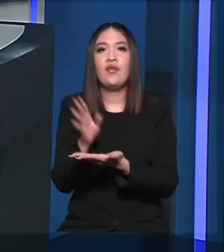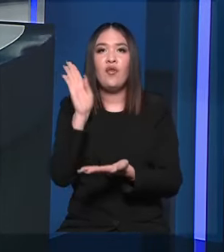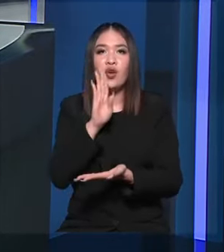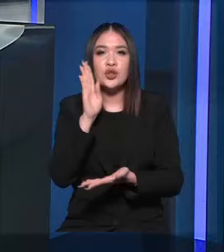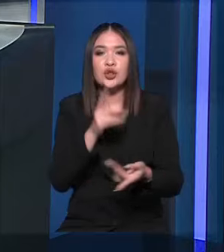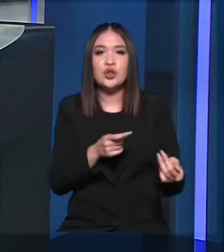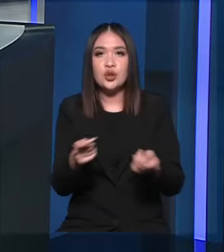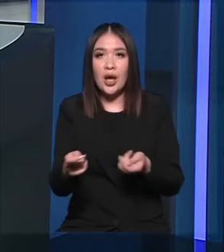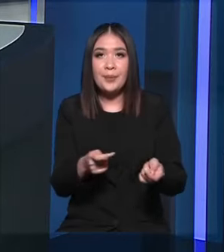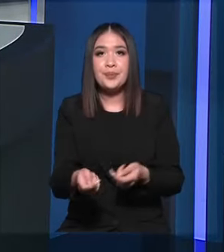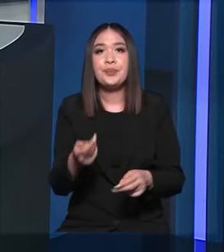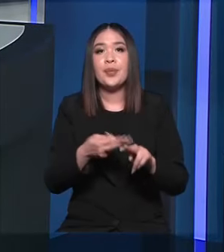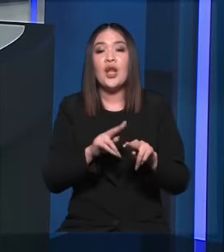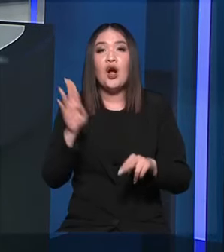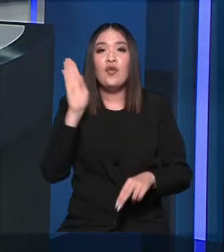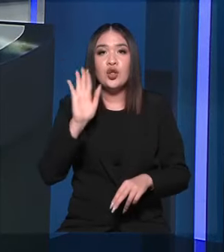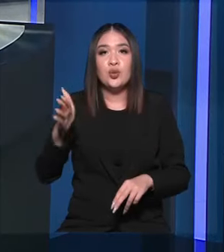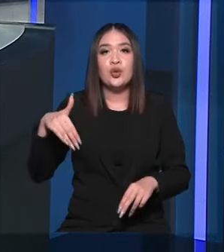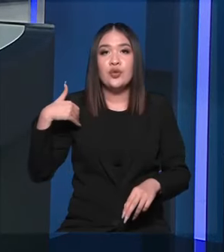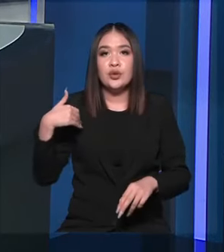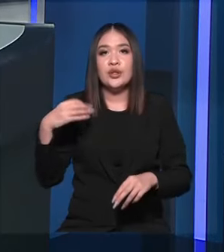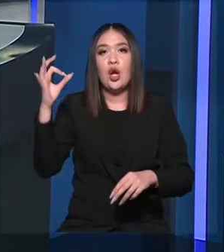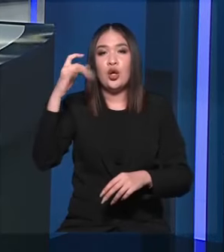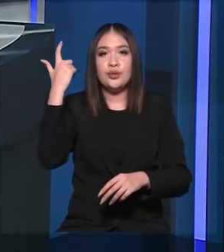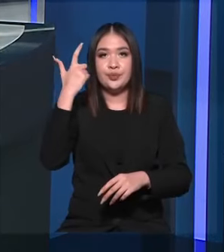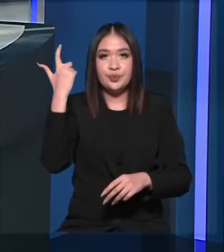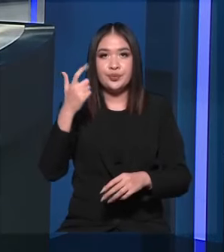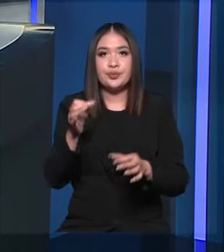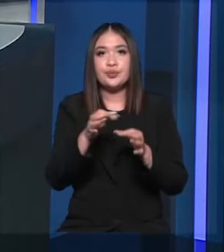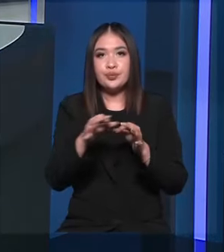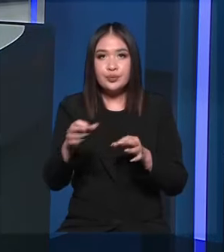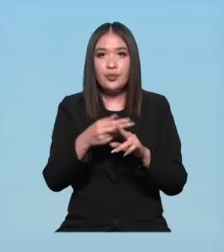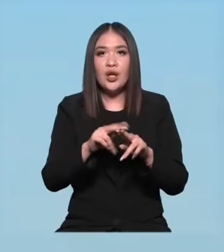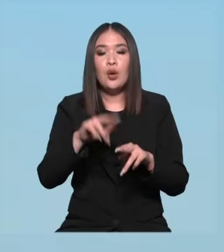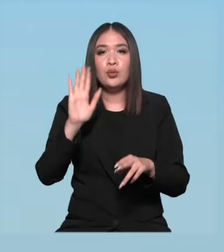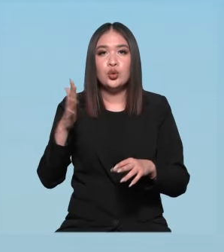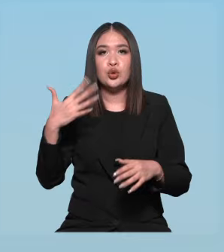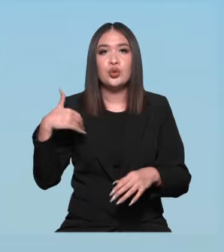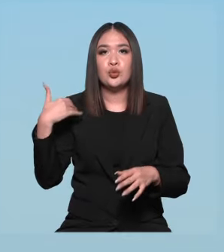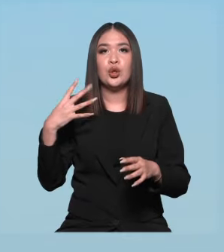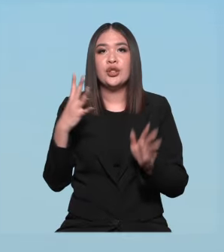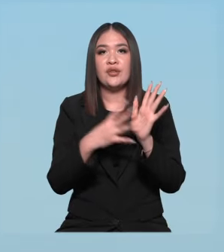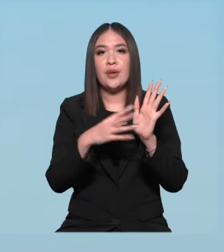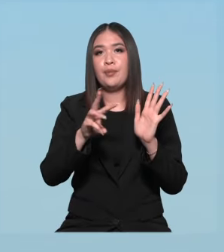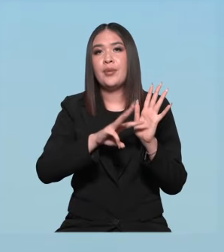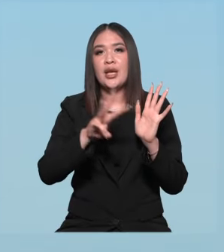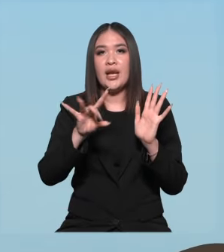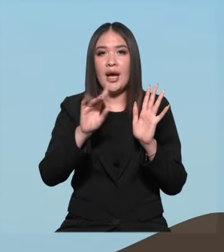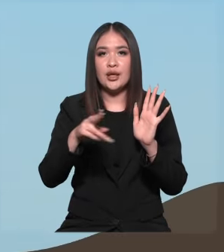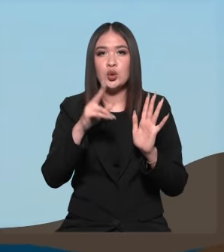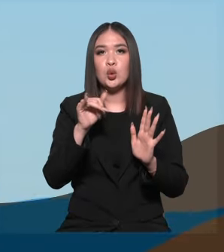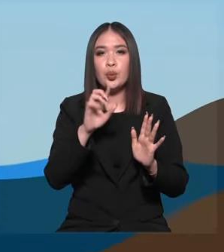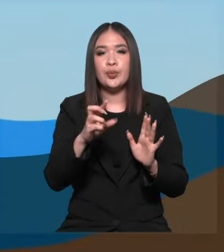ирригации. Паводковые воды будут использованы в сельском хозяйстве и промышленности. Используются уже. Большую часть, около 9 миллиардов